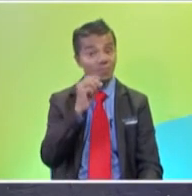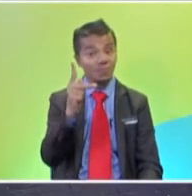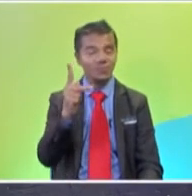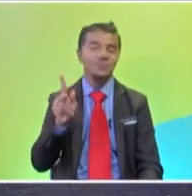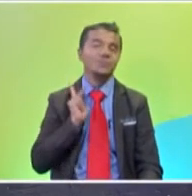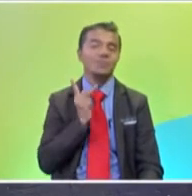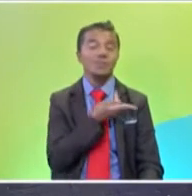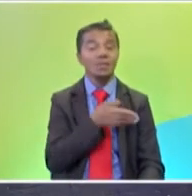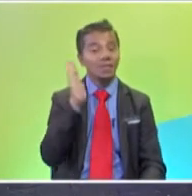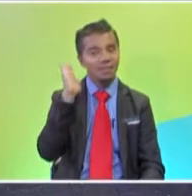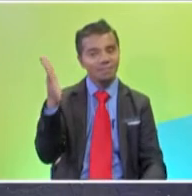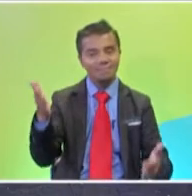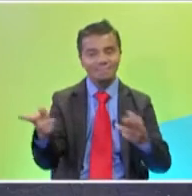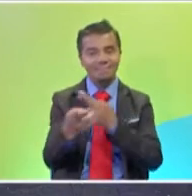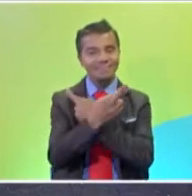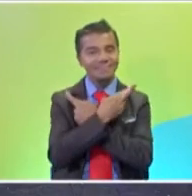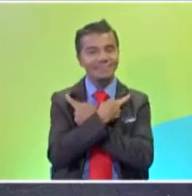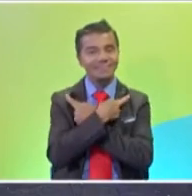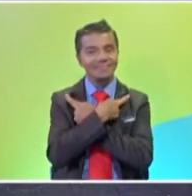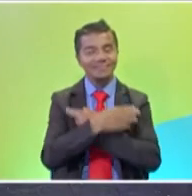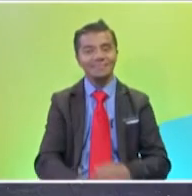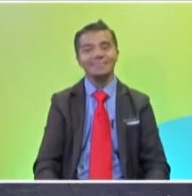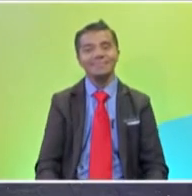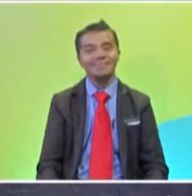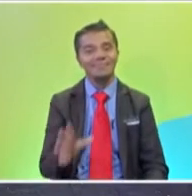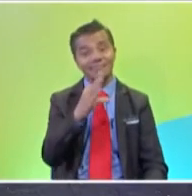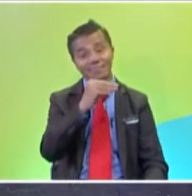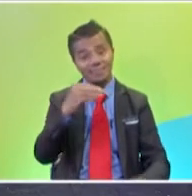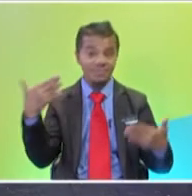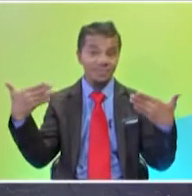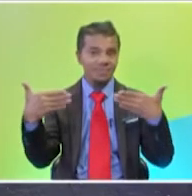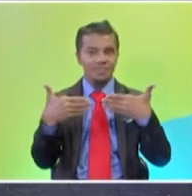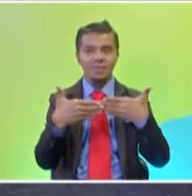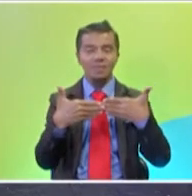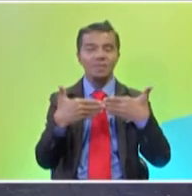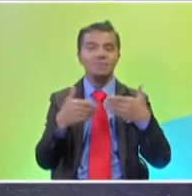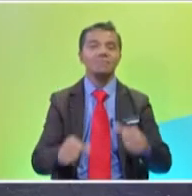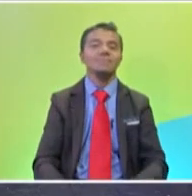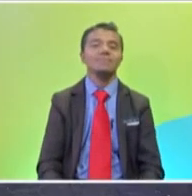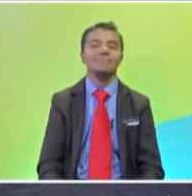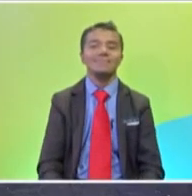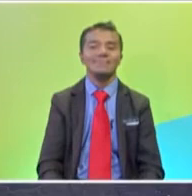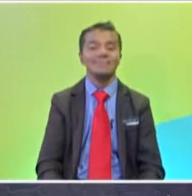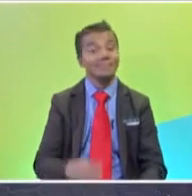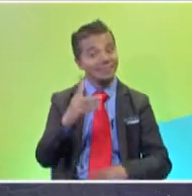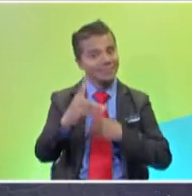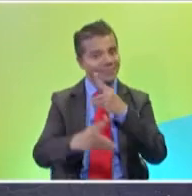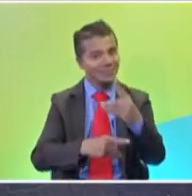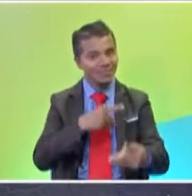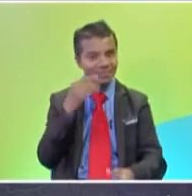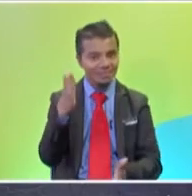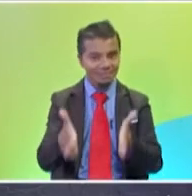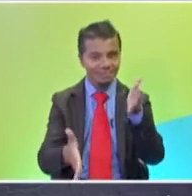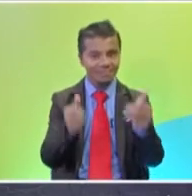boleh cikgu? Baik, Rina. Okey, murid-murid jangan ke mana-mana. Selepas ini kita akan meneroka dunia cyborg.